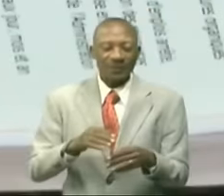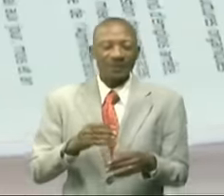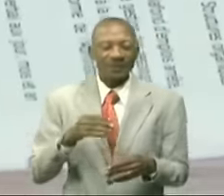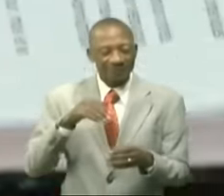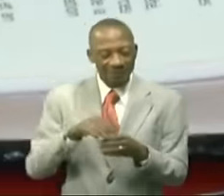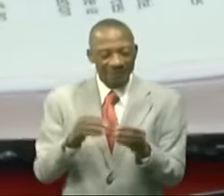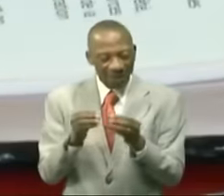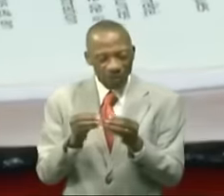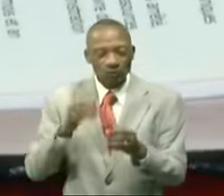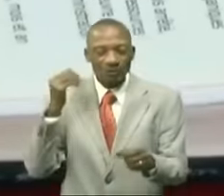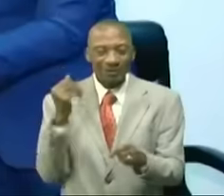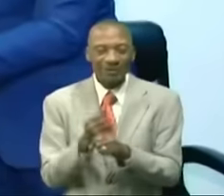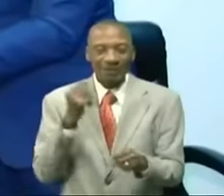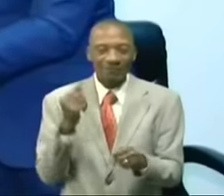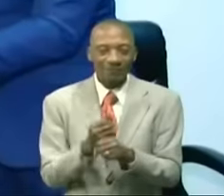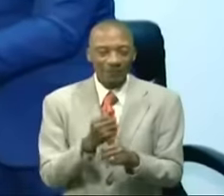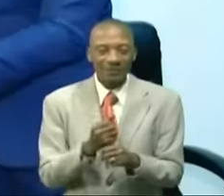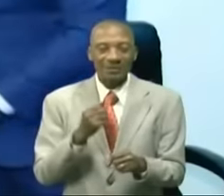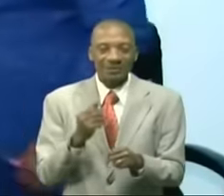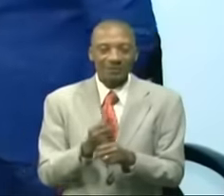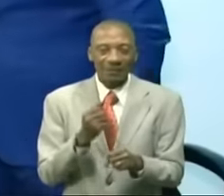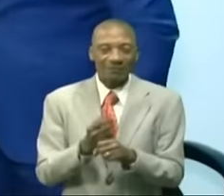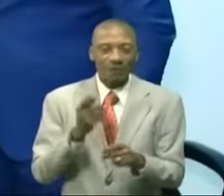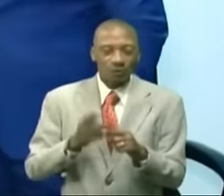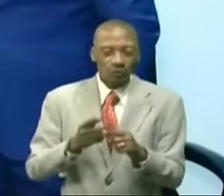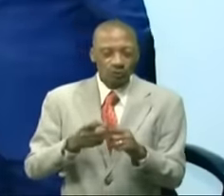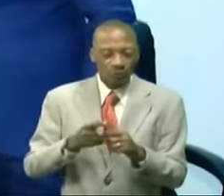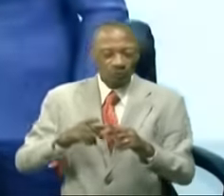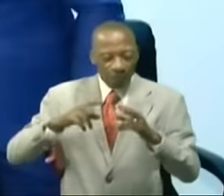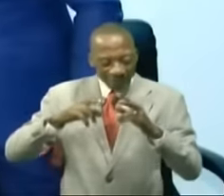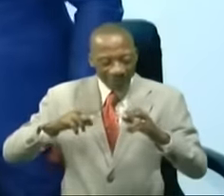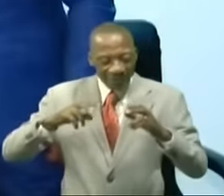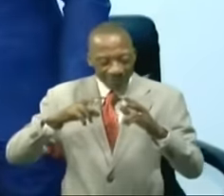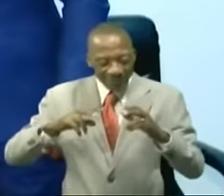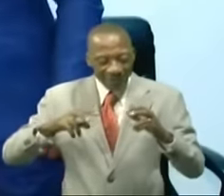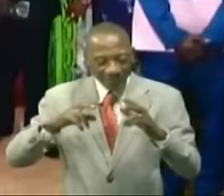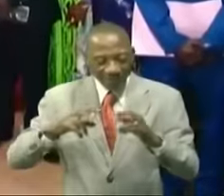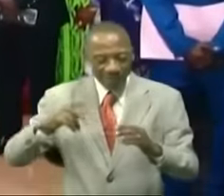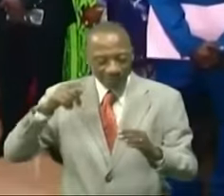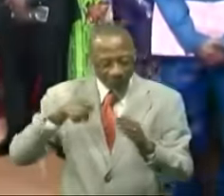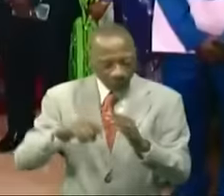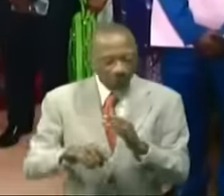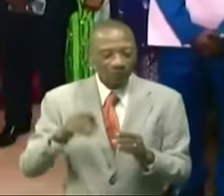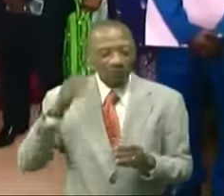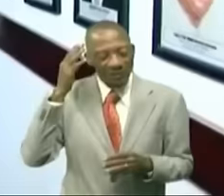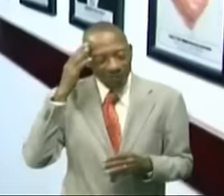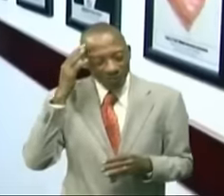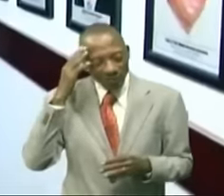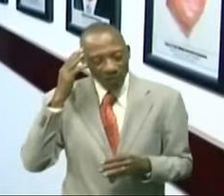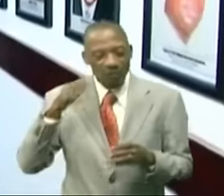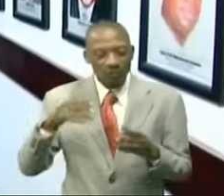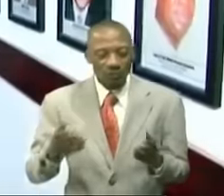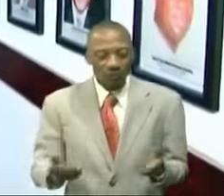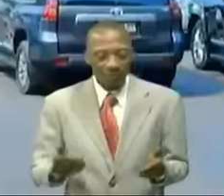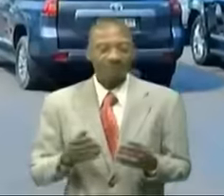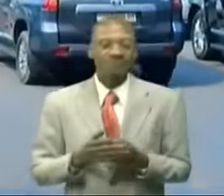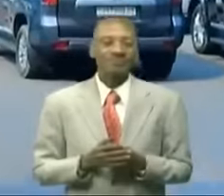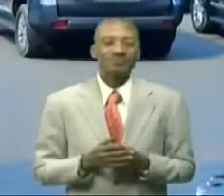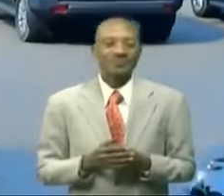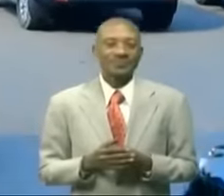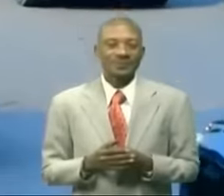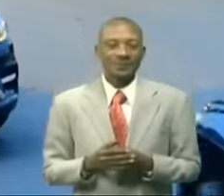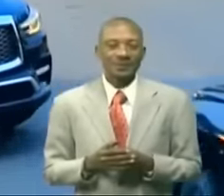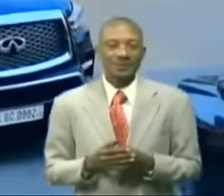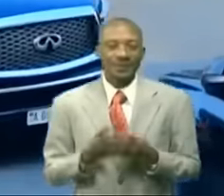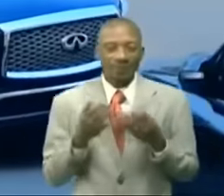renseigne sur les différentes personnalités qui ont exercé les fonctions de ministre de la fonction publique avant l'avènement de Jean-Pierre Liaou. Au cours